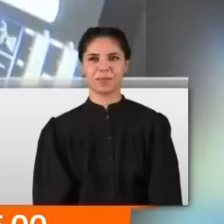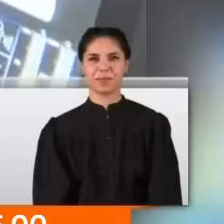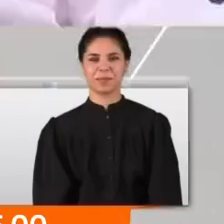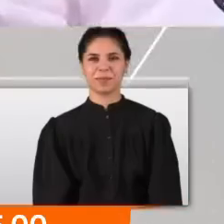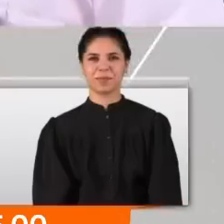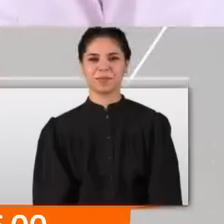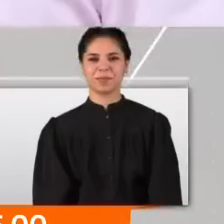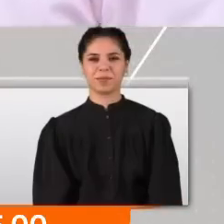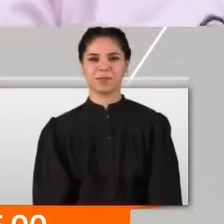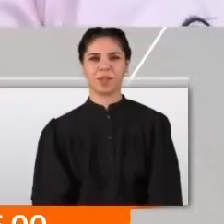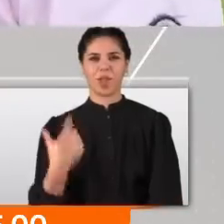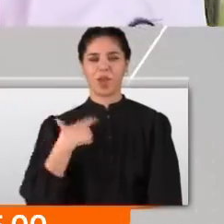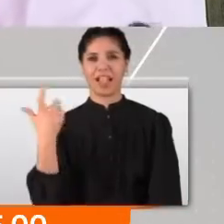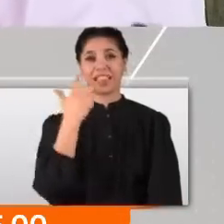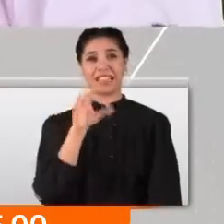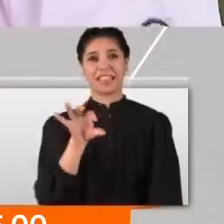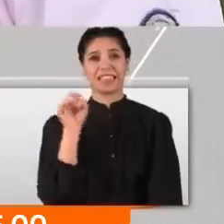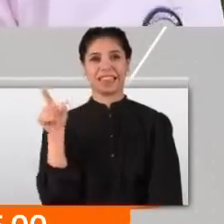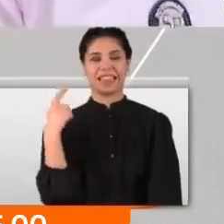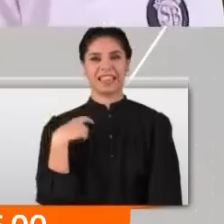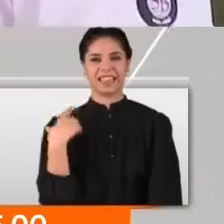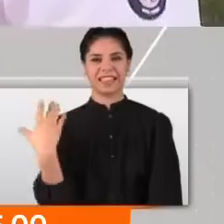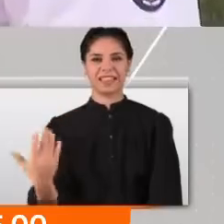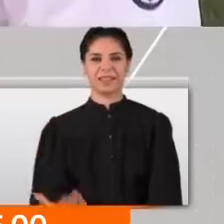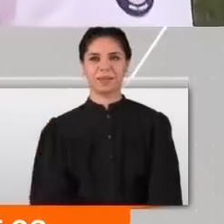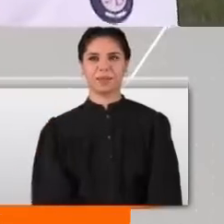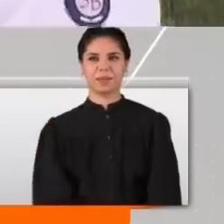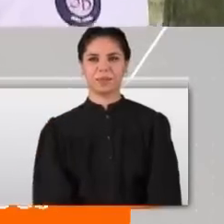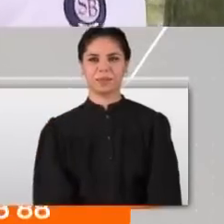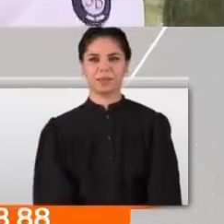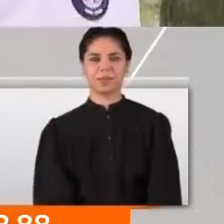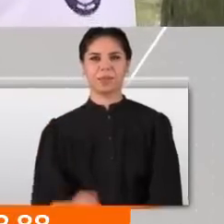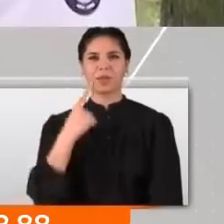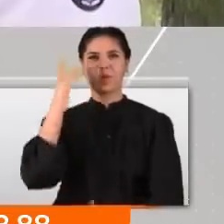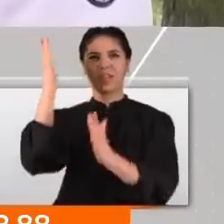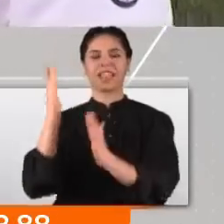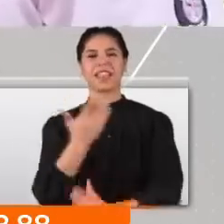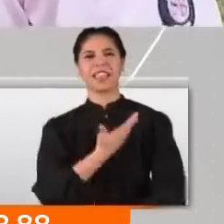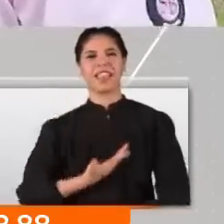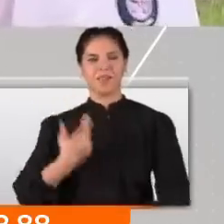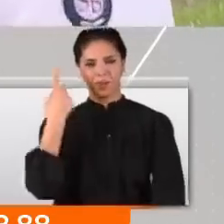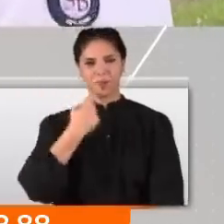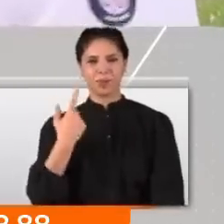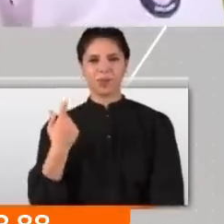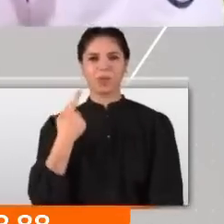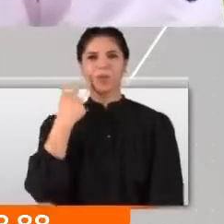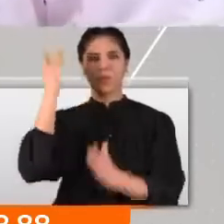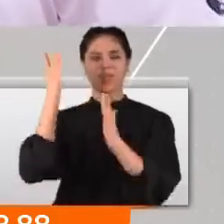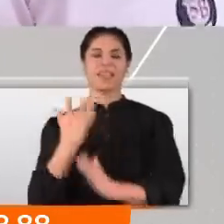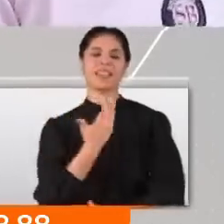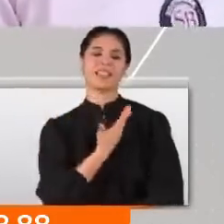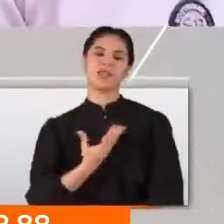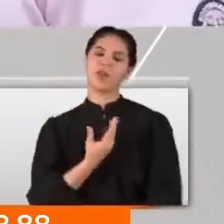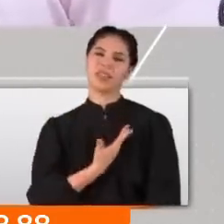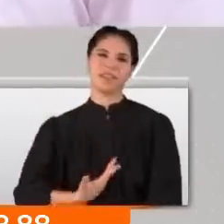orada. Özellikle mi seçtin bu parçayı söylemeyi peki? Hı hı. Neden? Cumhurbaşkanımı çok seviyor. Cumhurbaşkanımızı çok